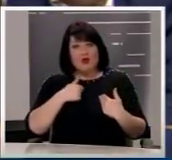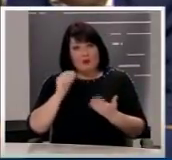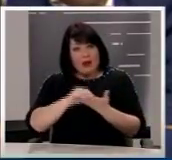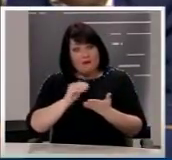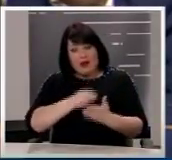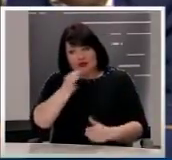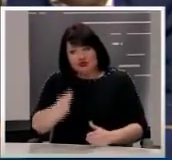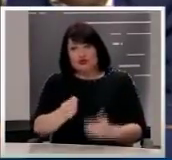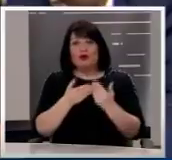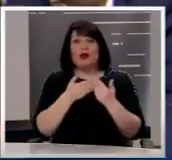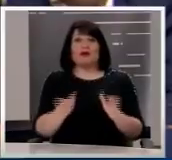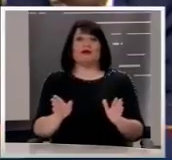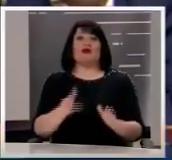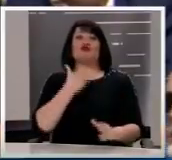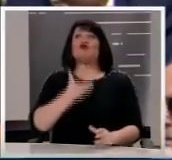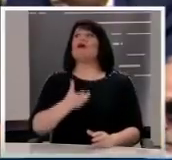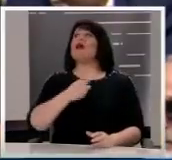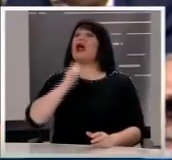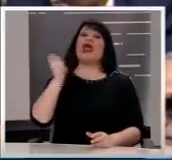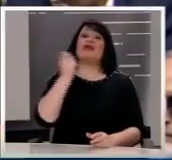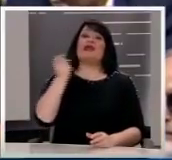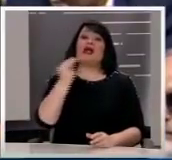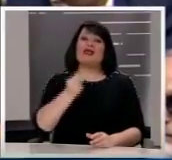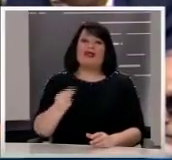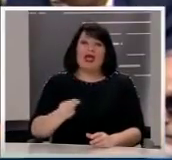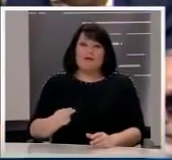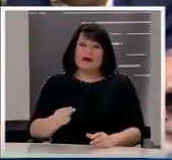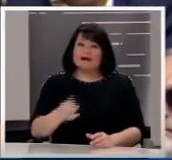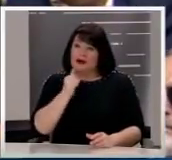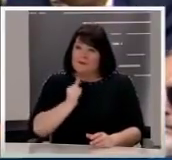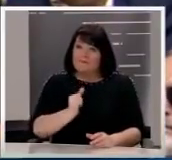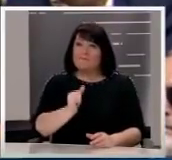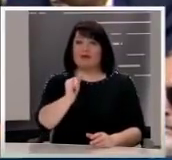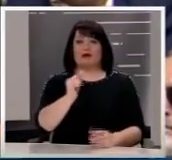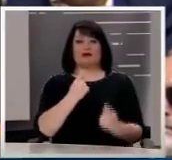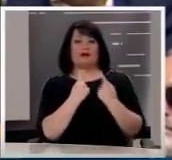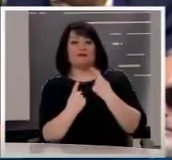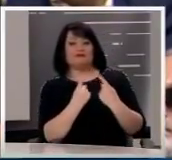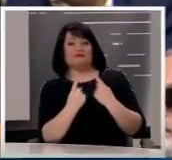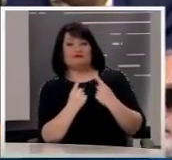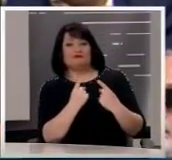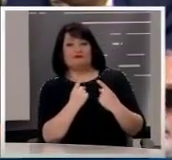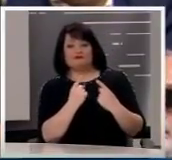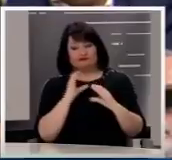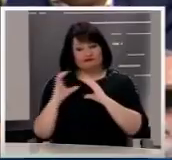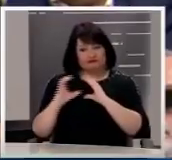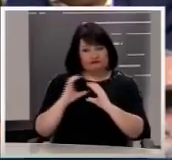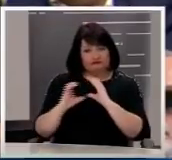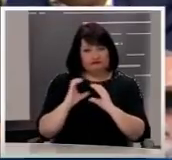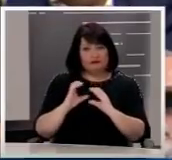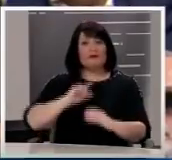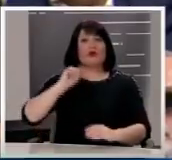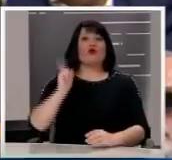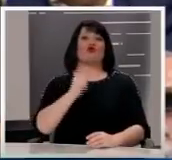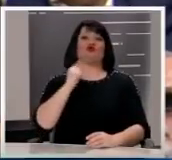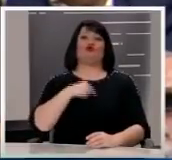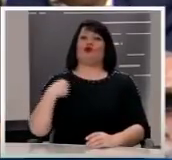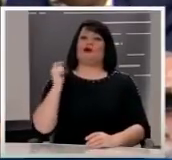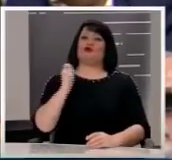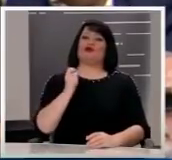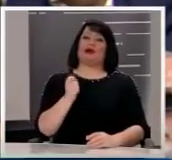επαναλαμβάνω, στα κρίσιμα αυτά θέματα να έχω έναν διαρκή και ανοιχτό διάβλο επικοινωνίας μαζί σας και με όλους τους πολιτικούς